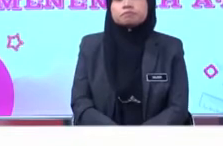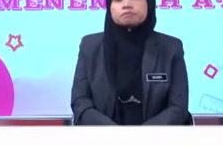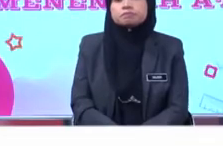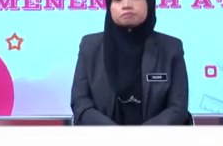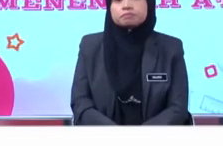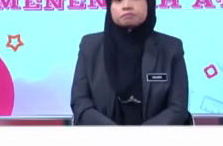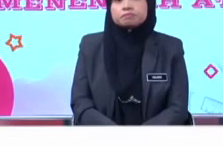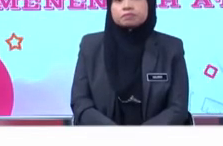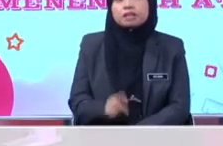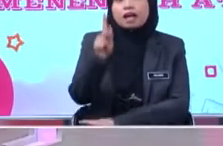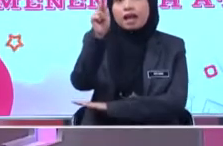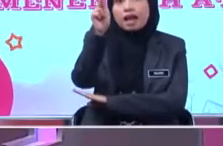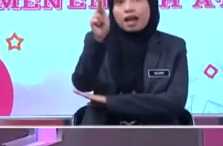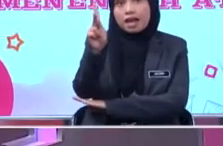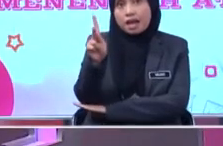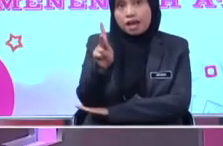richo